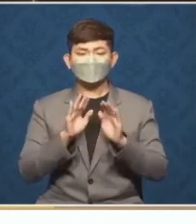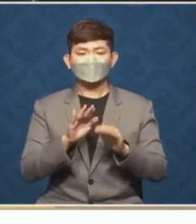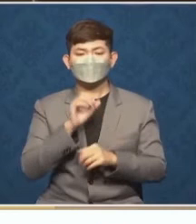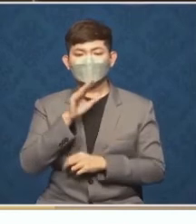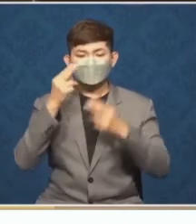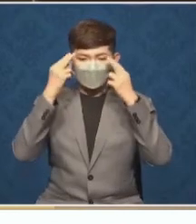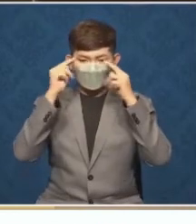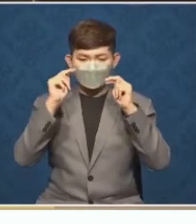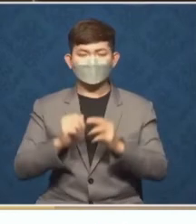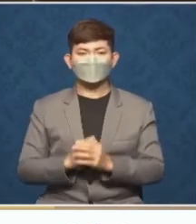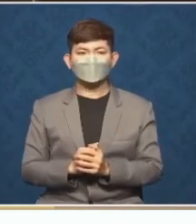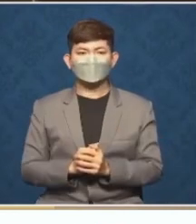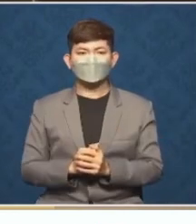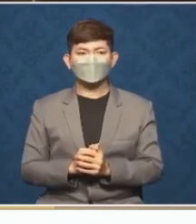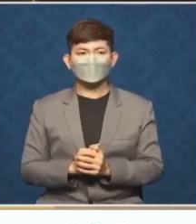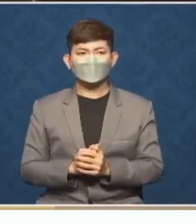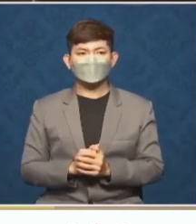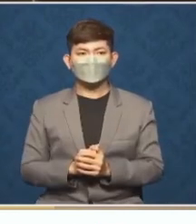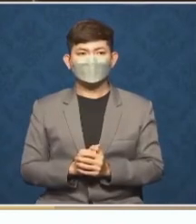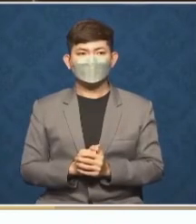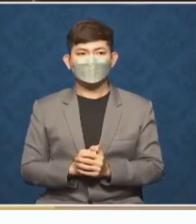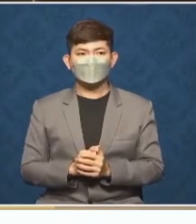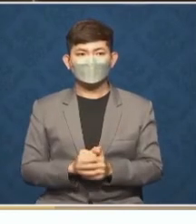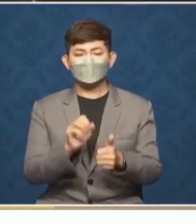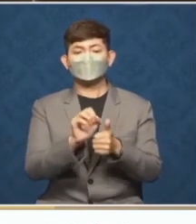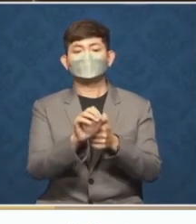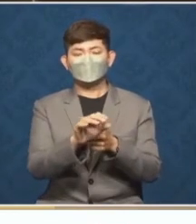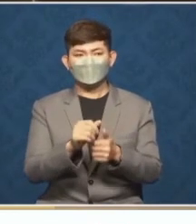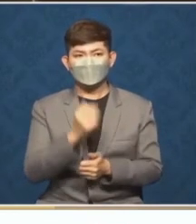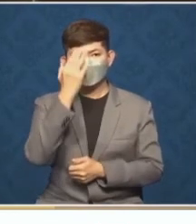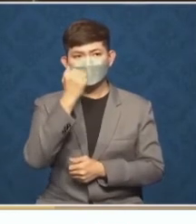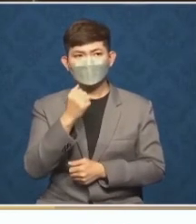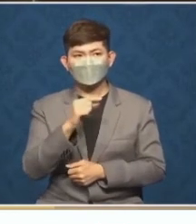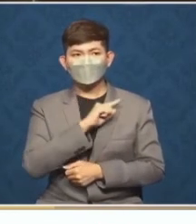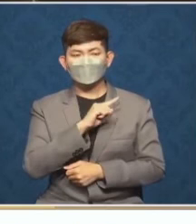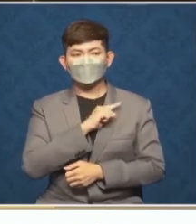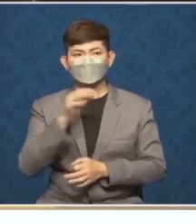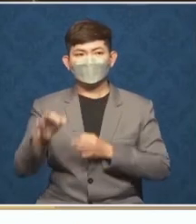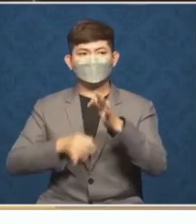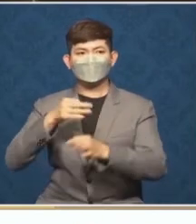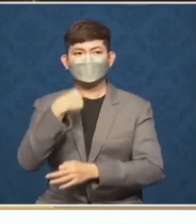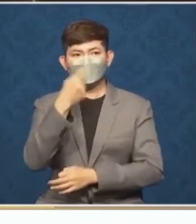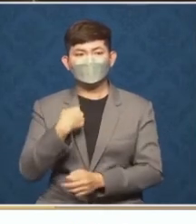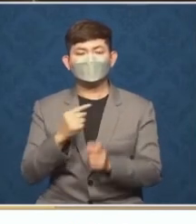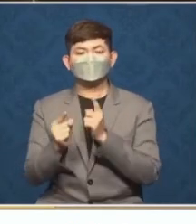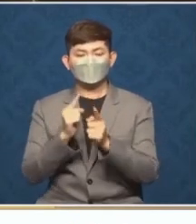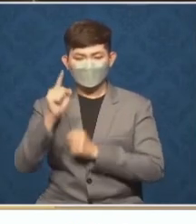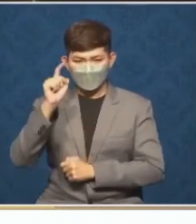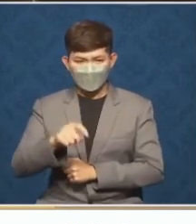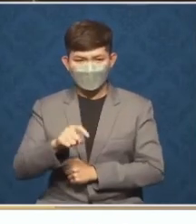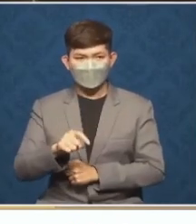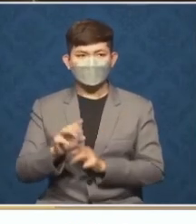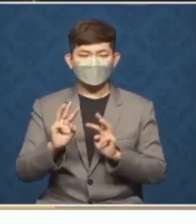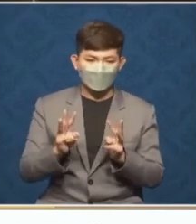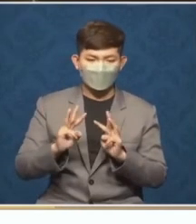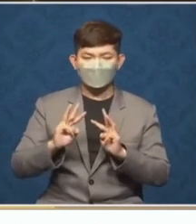ยไปสอนมวยท่านรัฐมนตรีหน่อยนะครับบอกเวลาจะมอบใครเนี่ยเจรจากันหน่อยว่าเขาว่างไม่ว่